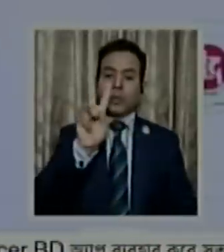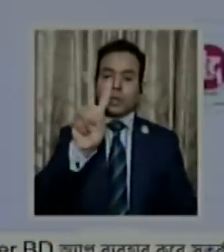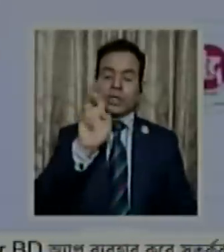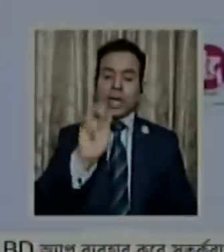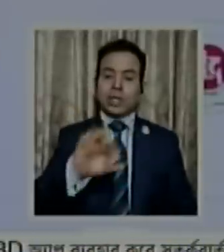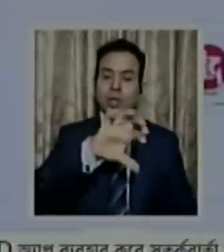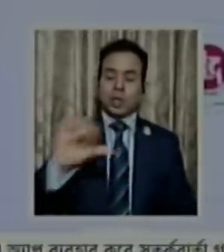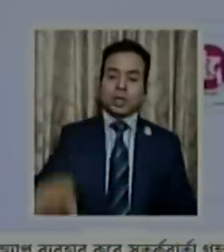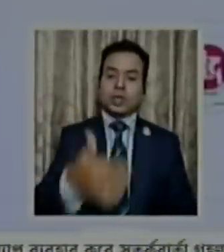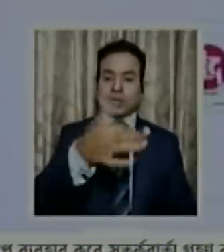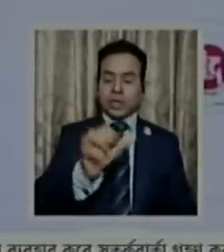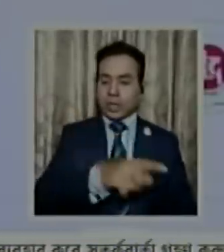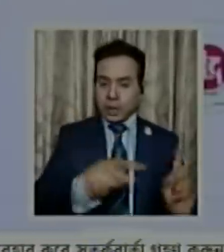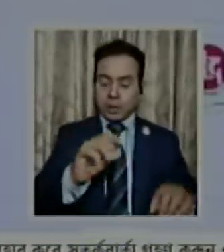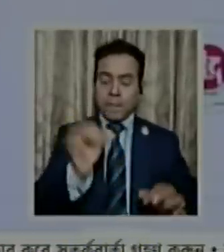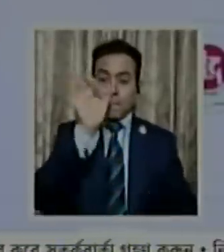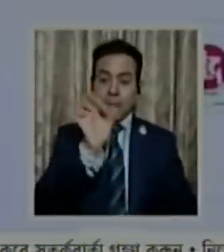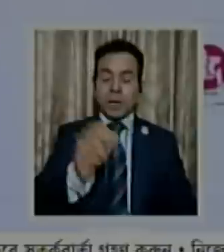২,৬৬৮জন, এ পর্যন্ত সুস্থ